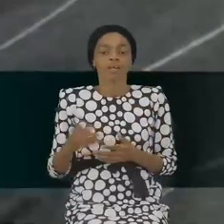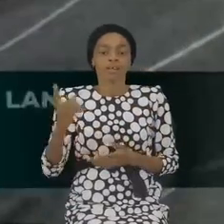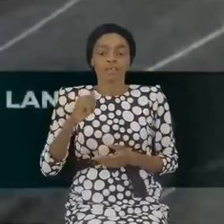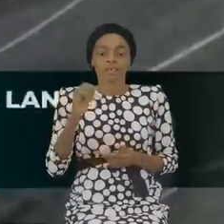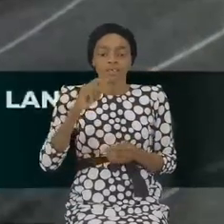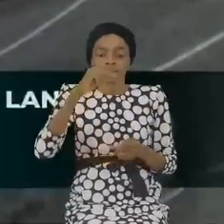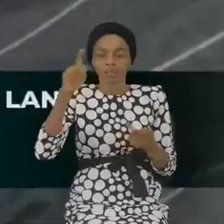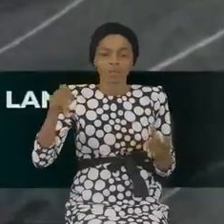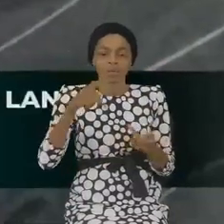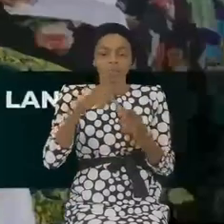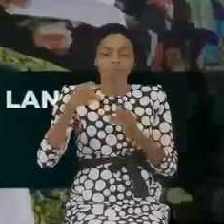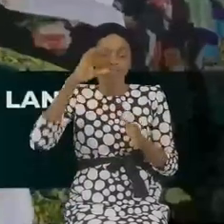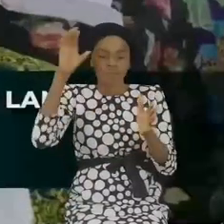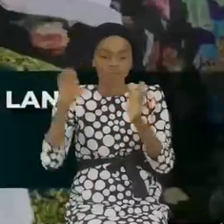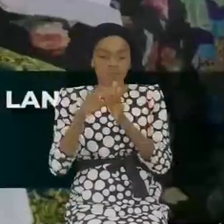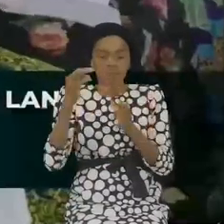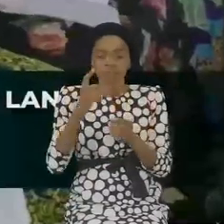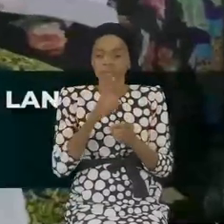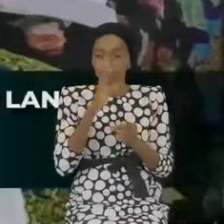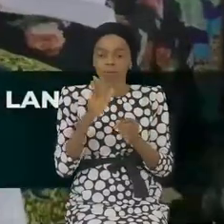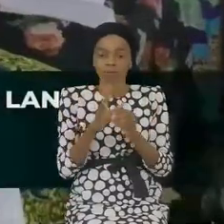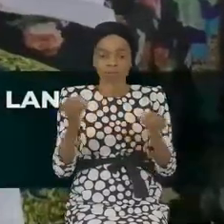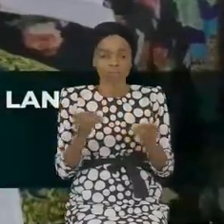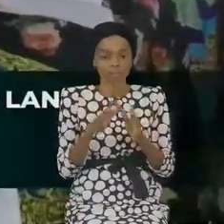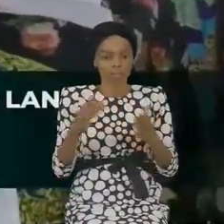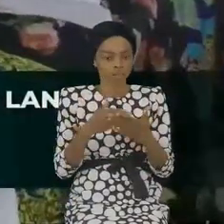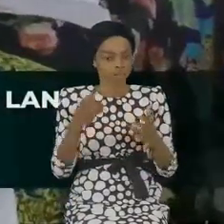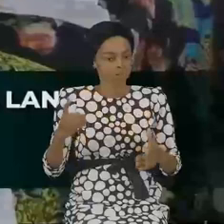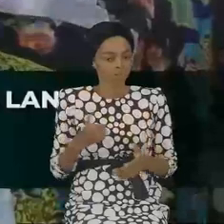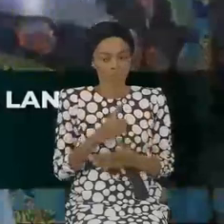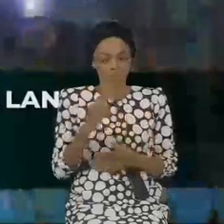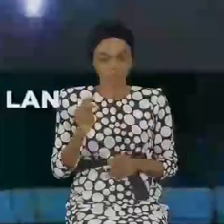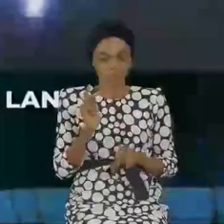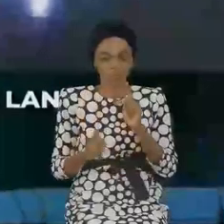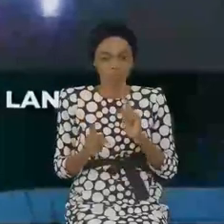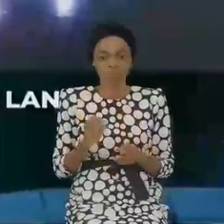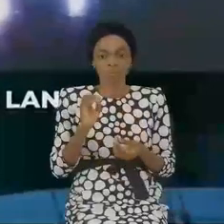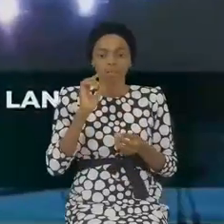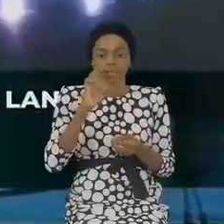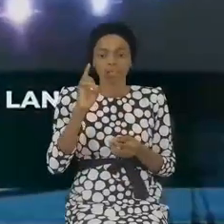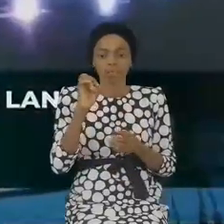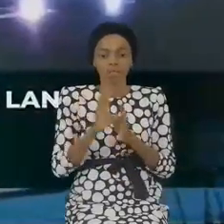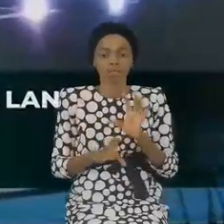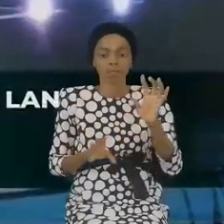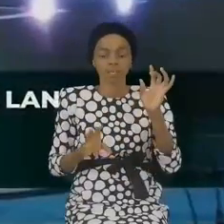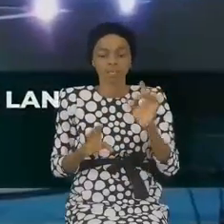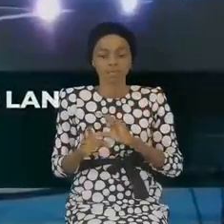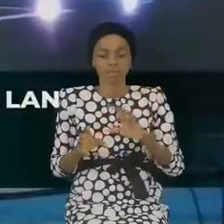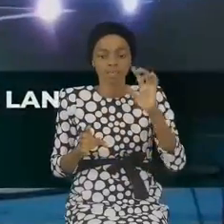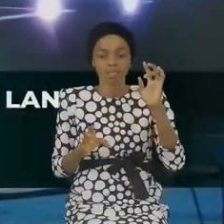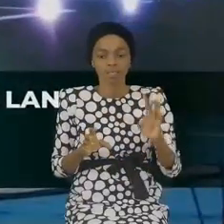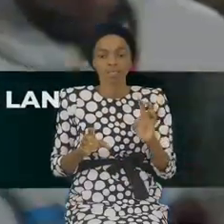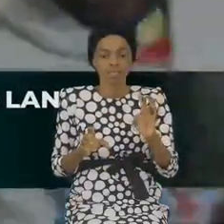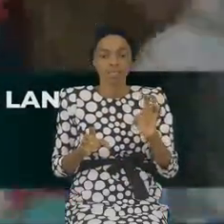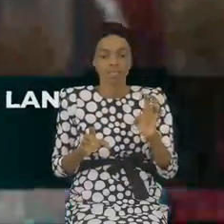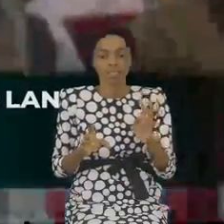terre promise. Devant le peuple, en Deutéronome chapitre 8, verset 7. Deutéronome 8,